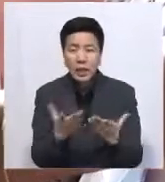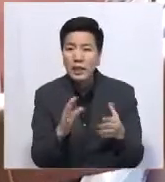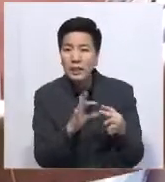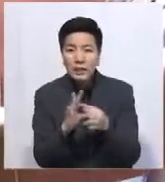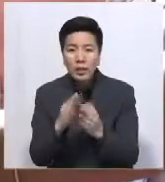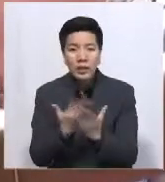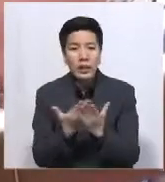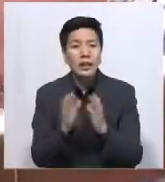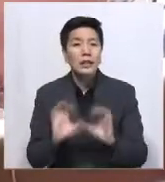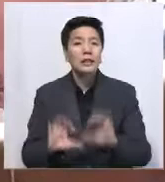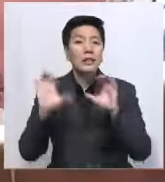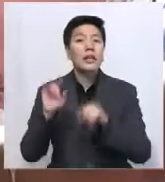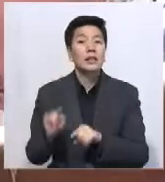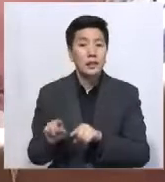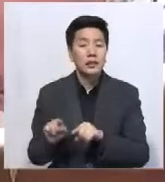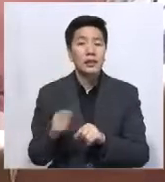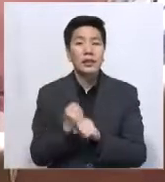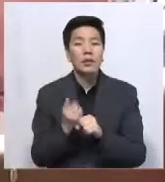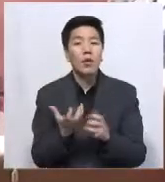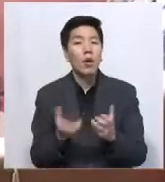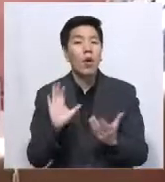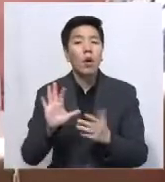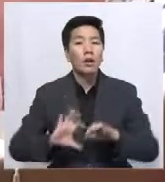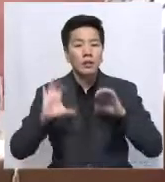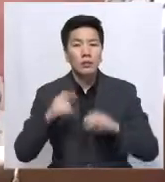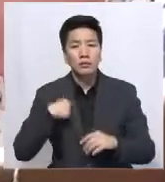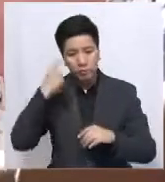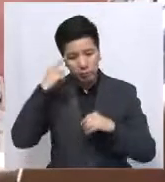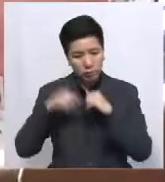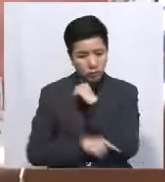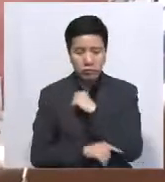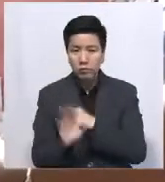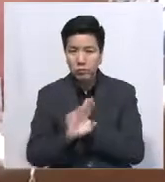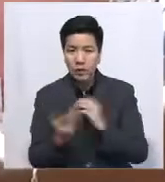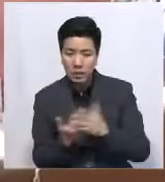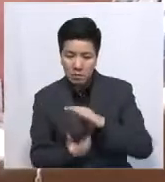เงินของหลวงกิจการของหลวงก็จะต้องไม่ช่อราชบังหลวงไม่คอร์รัปชัน